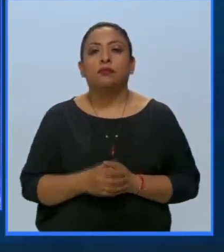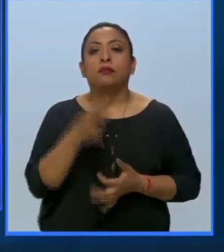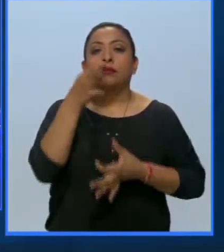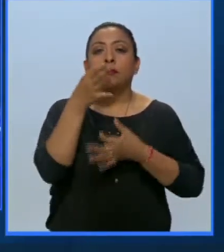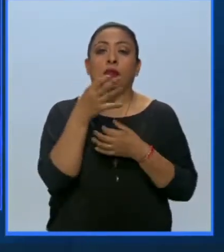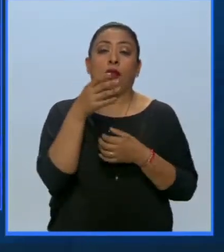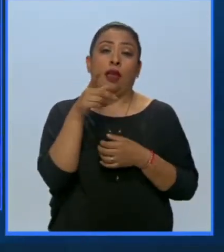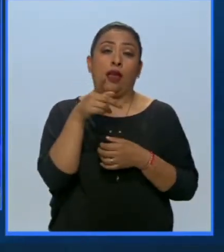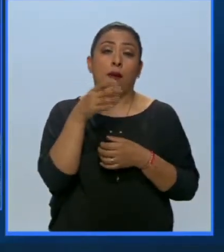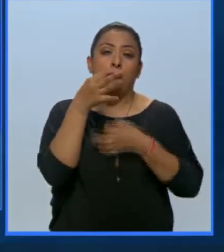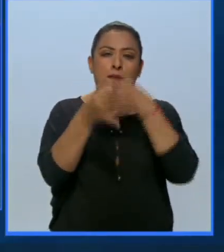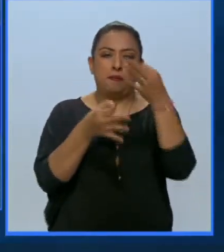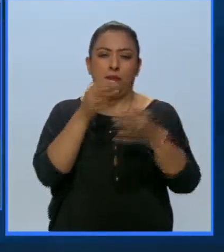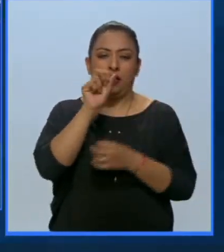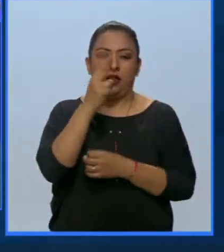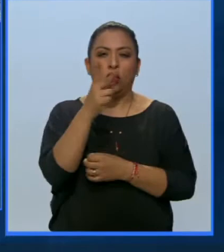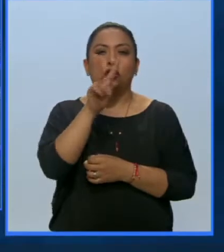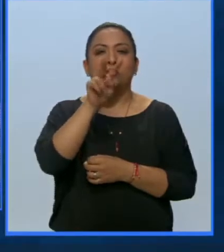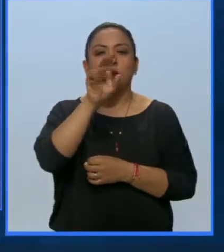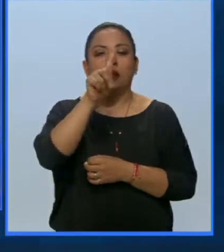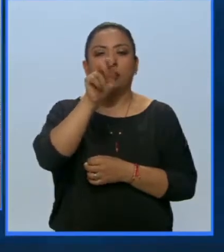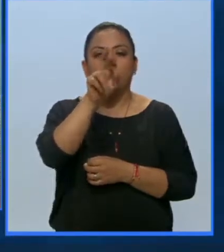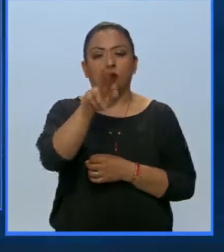Noticias 22, Victor Gaspar.